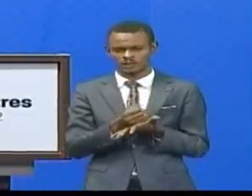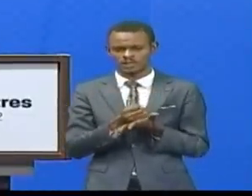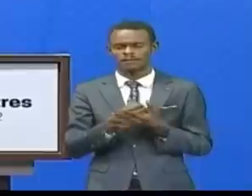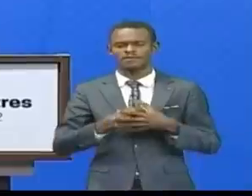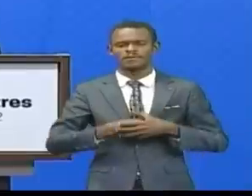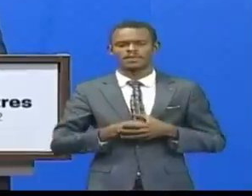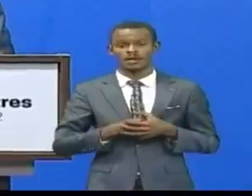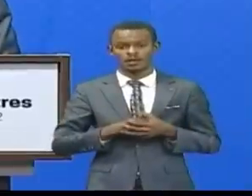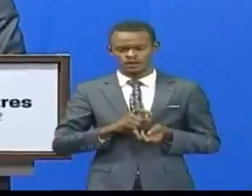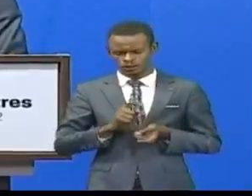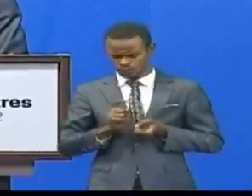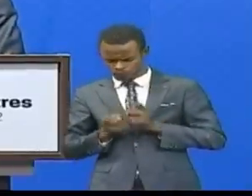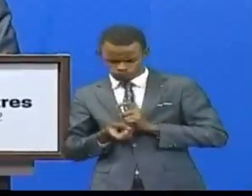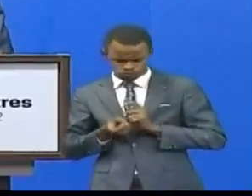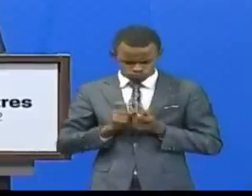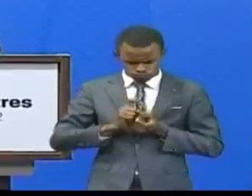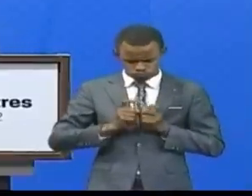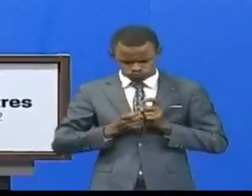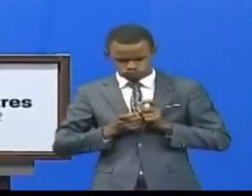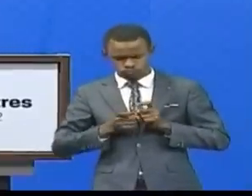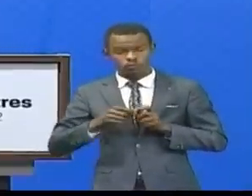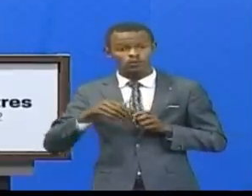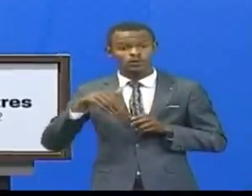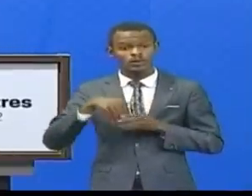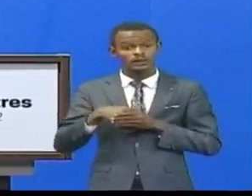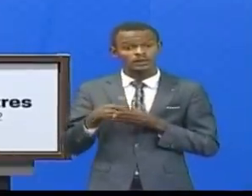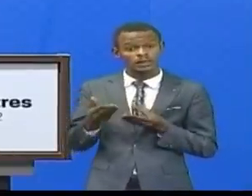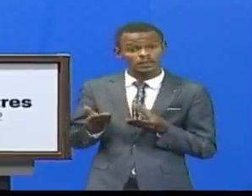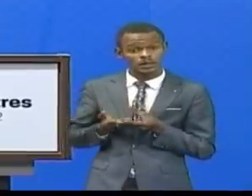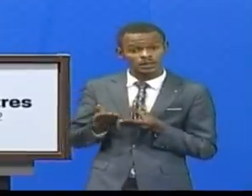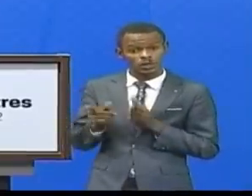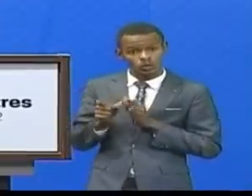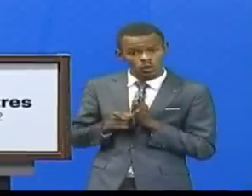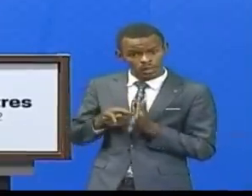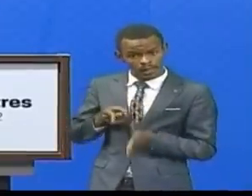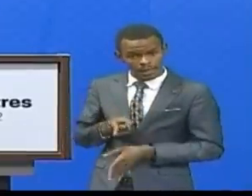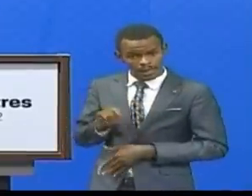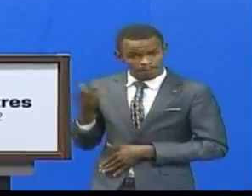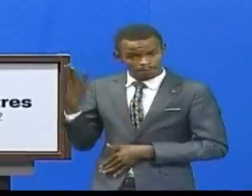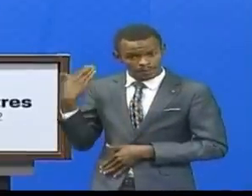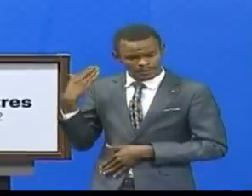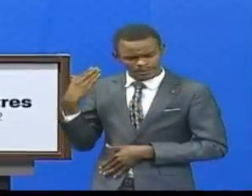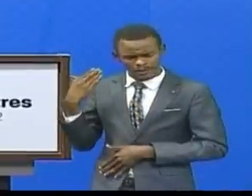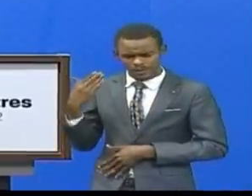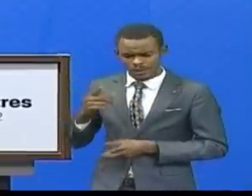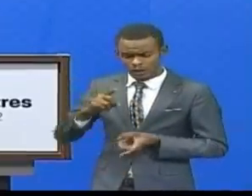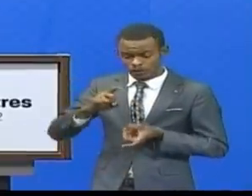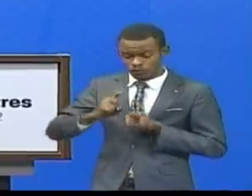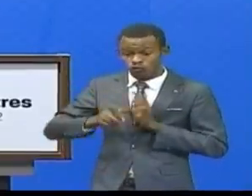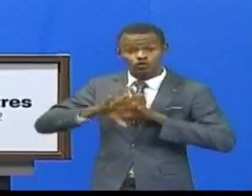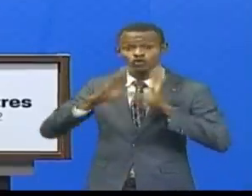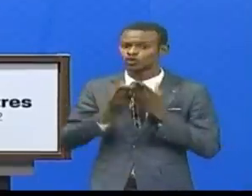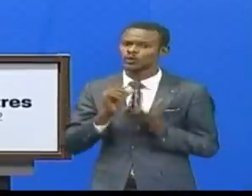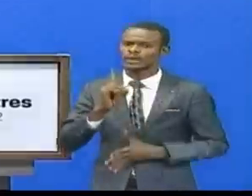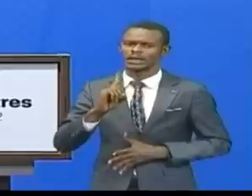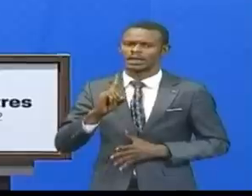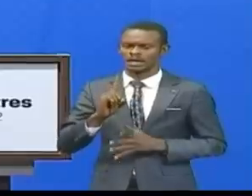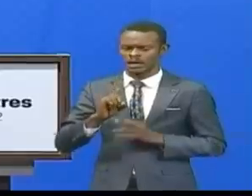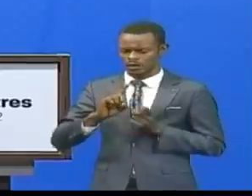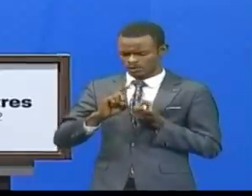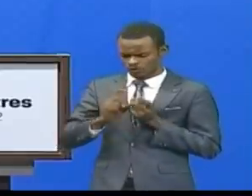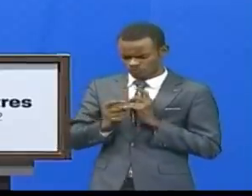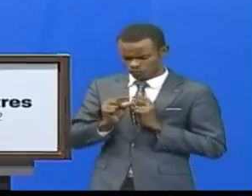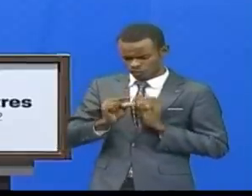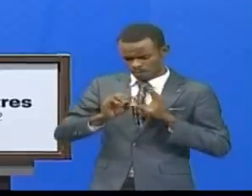se rapportent aux dispositions particulières relatives aux obligations